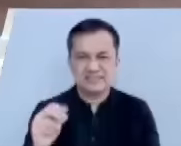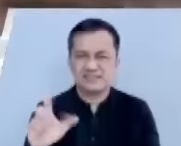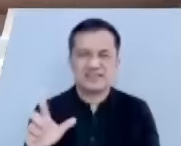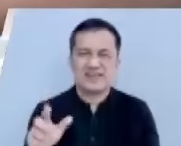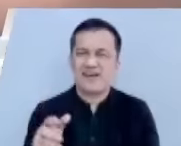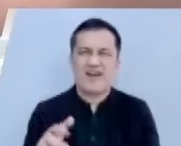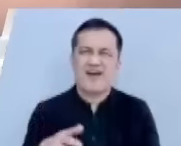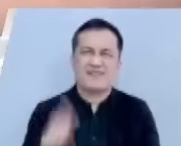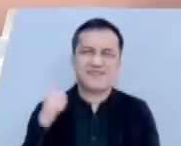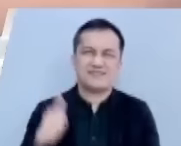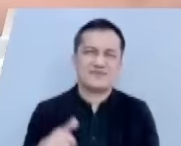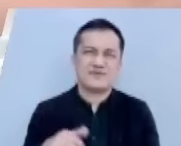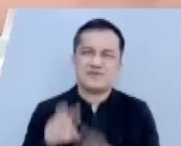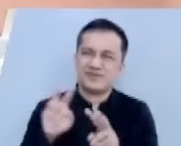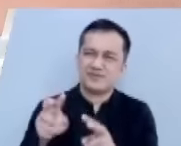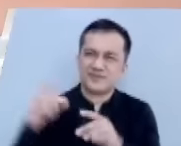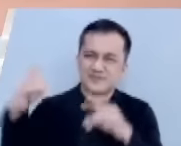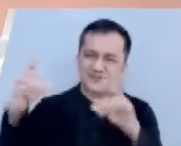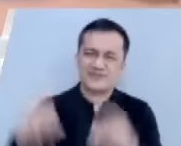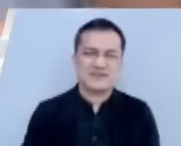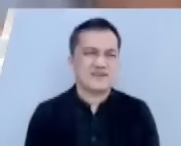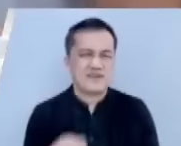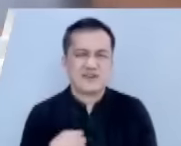lighting. Wala po kasing nag-aaya.